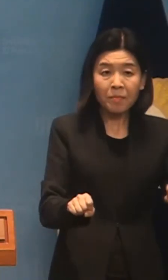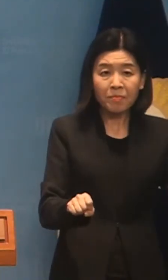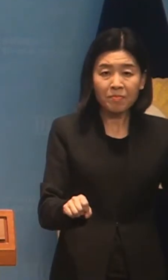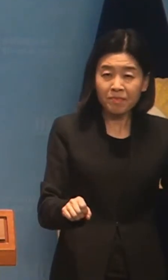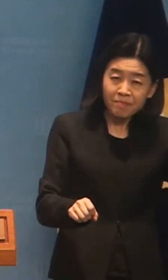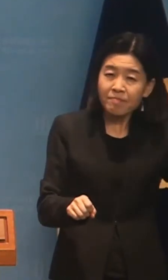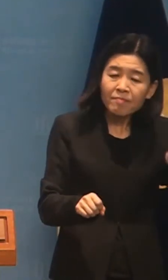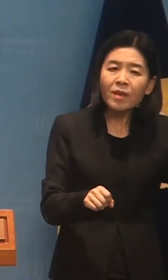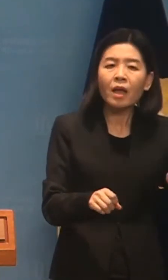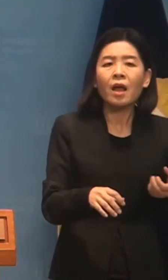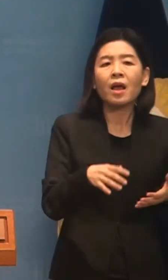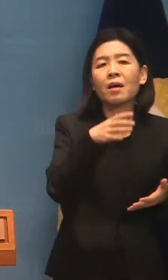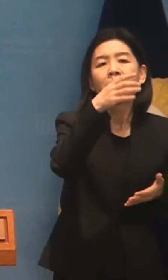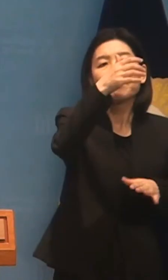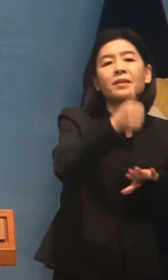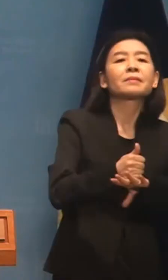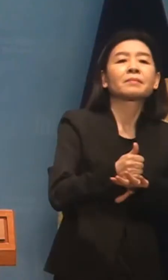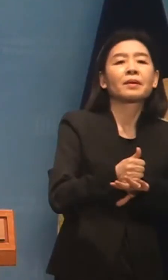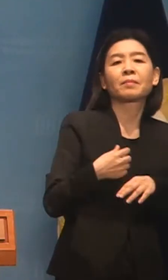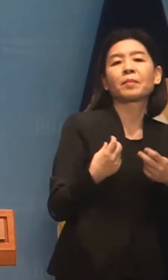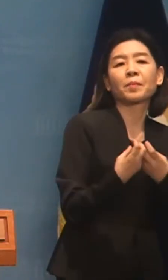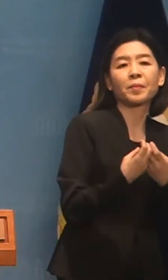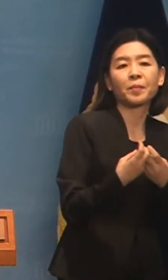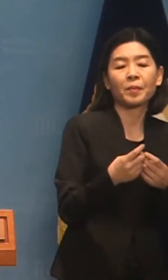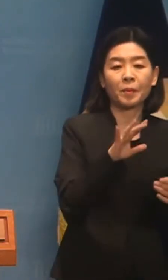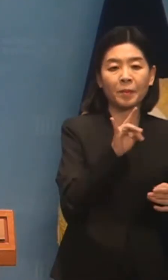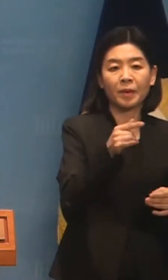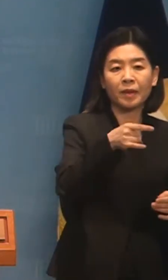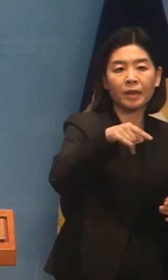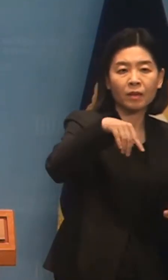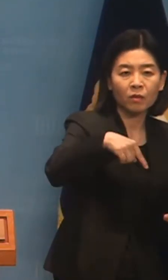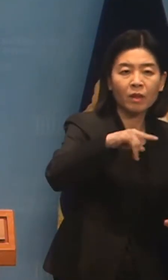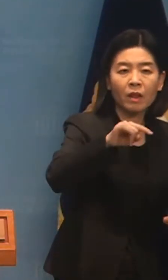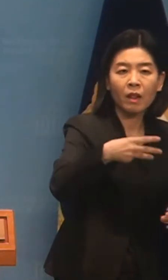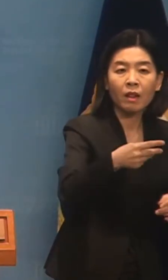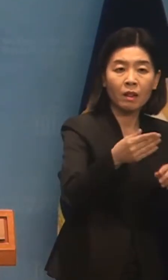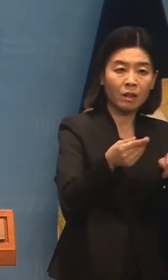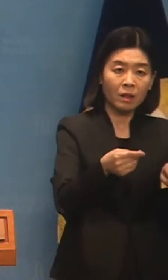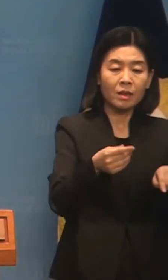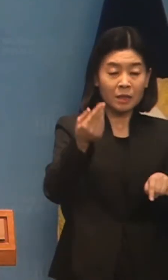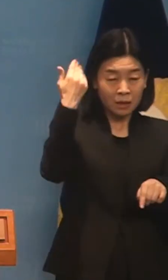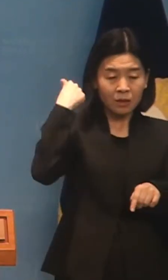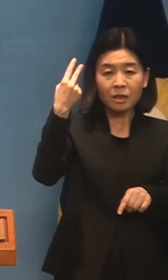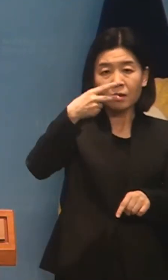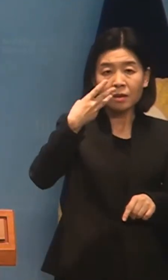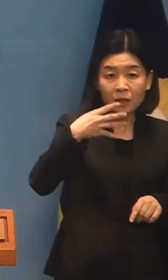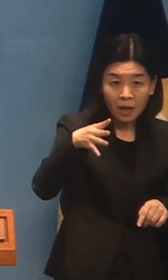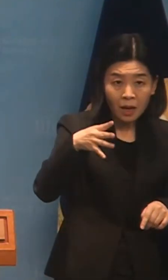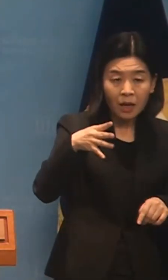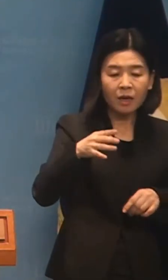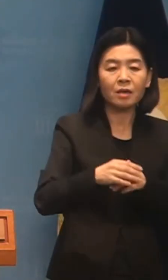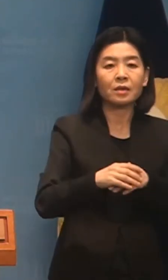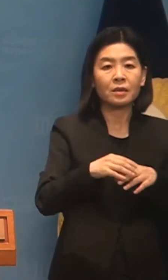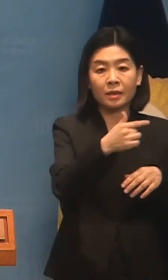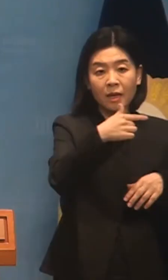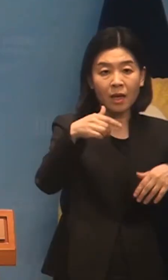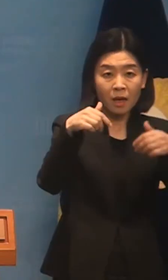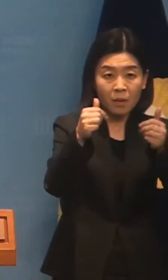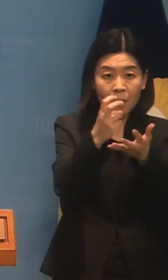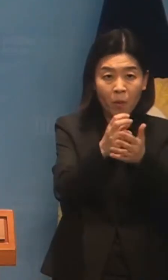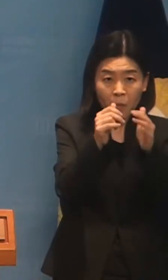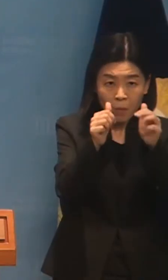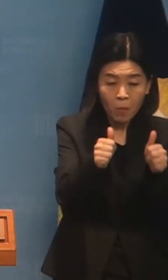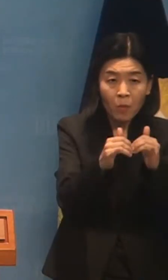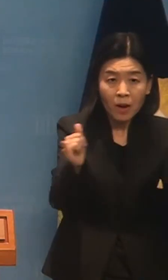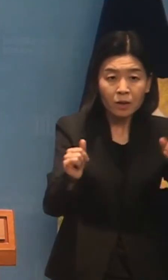사유화의 마지막 퍼즐입니다. 베네수엘라는 2004년 대법관을 20명에서